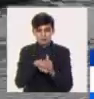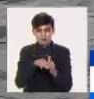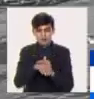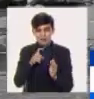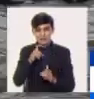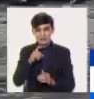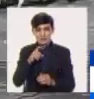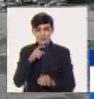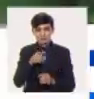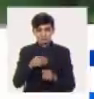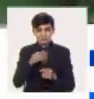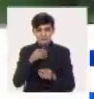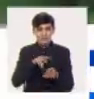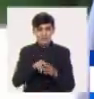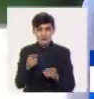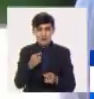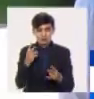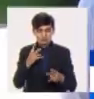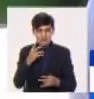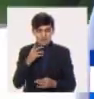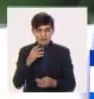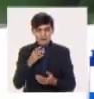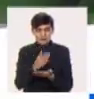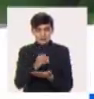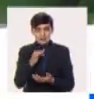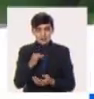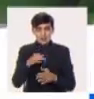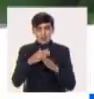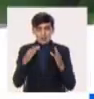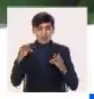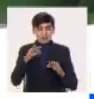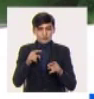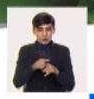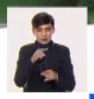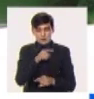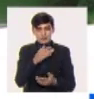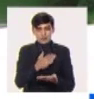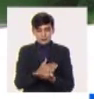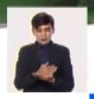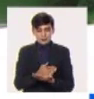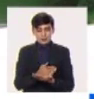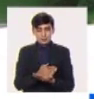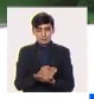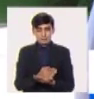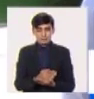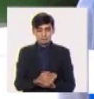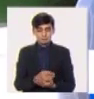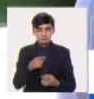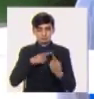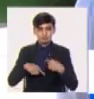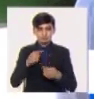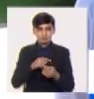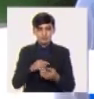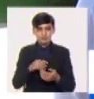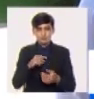минимизации его пыления. Что касается Ридерского горно-обогатительного комплекса, то там, наконец-то, мы